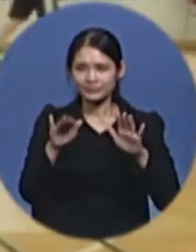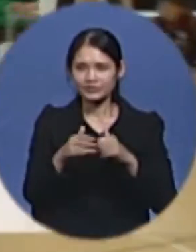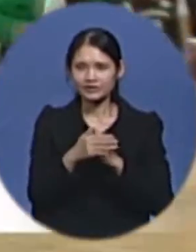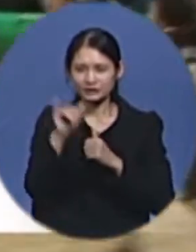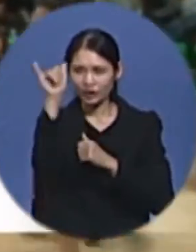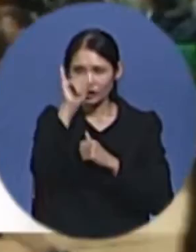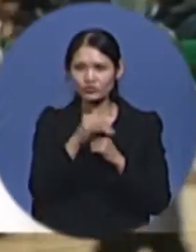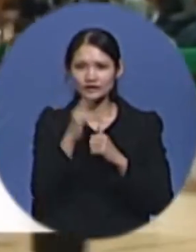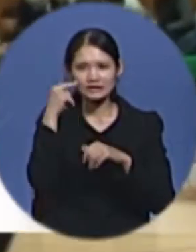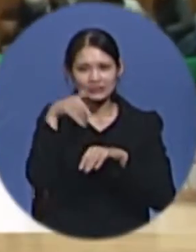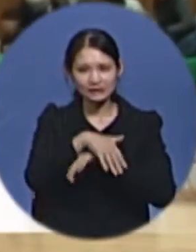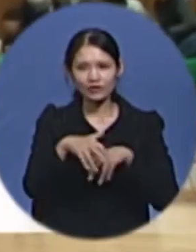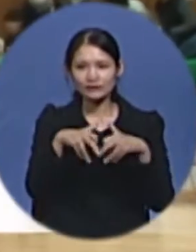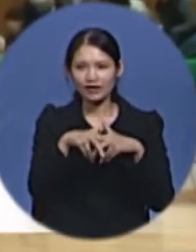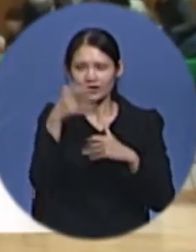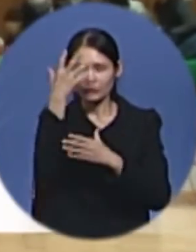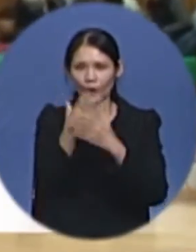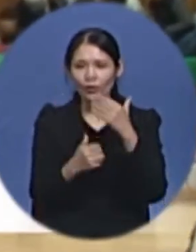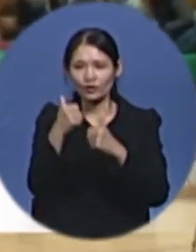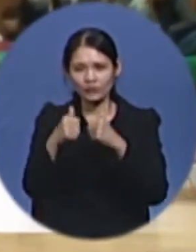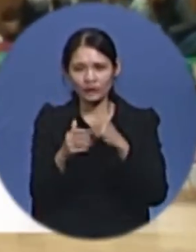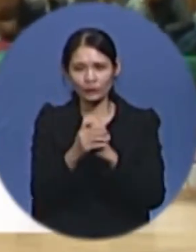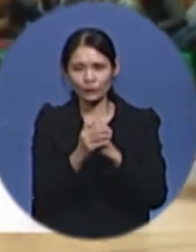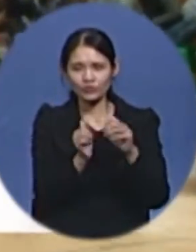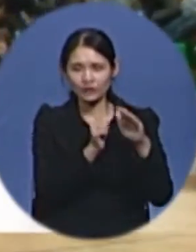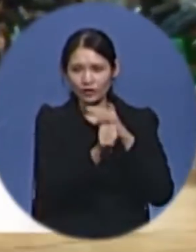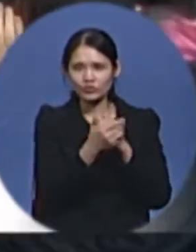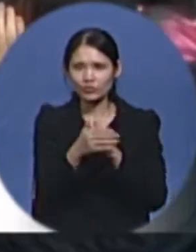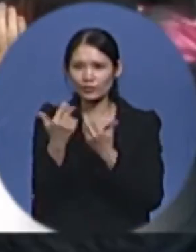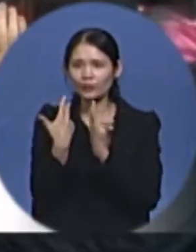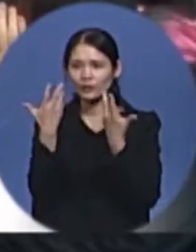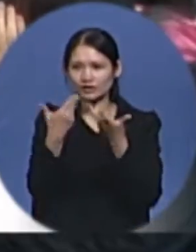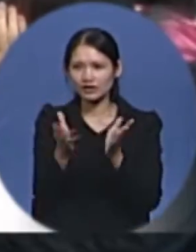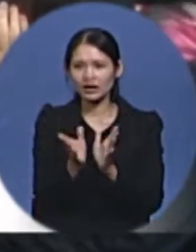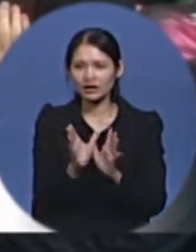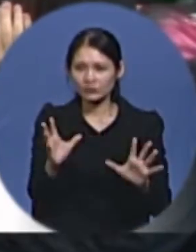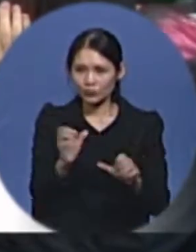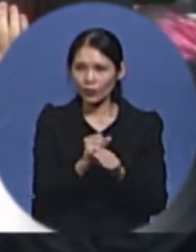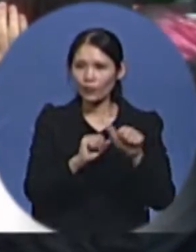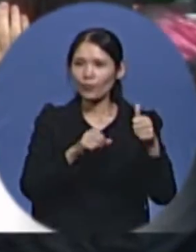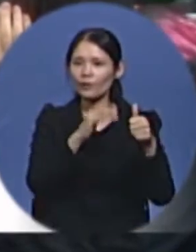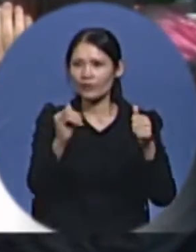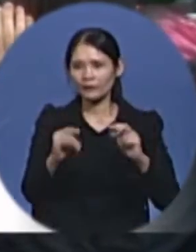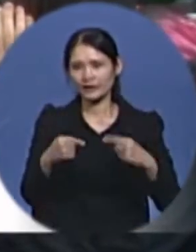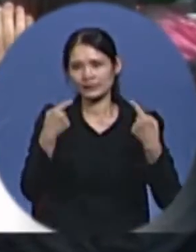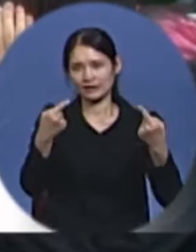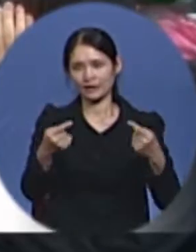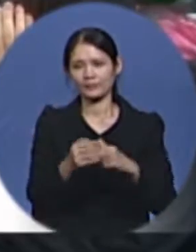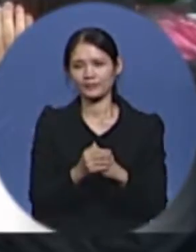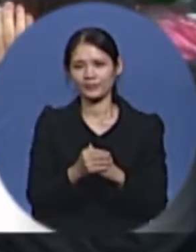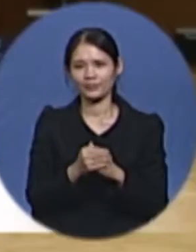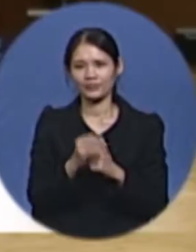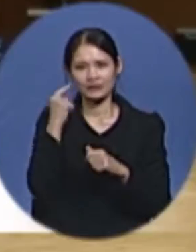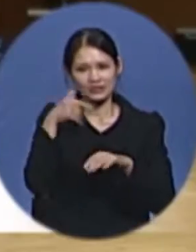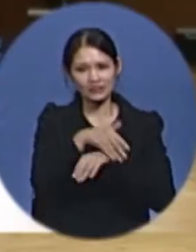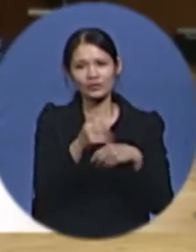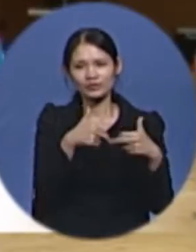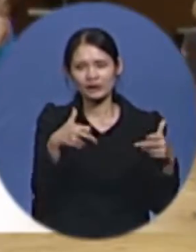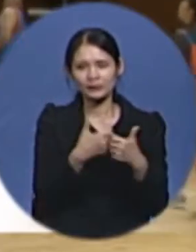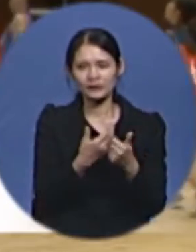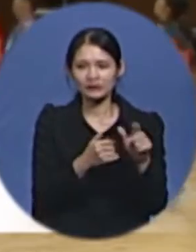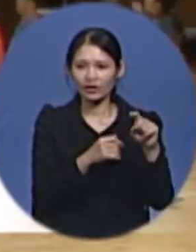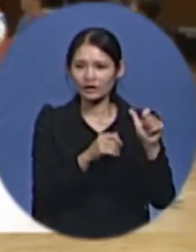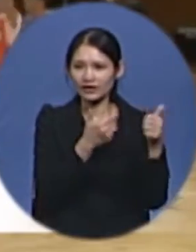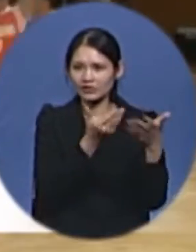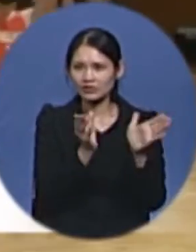이번 전국 지적장애인 농구대회에는 선수단과 봉사자 500여 명이 참여한 가운데 진행됐습니다. 지적장애인 팀